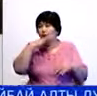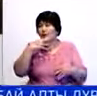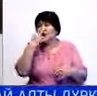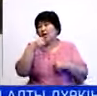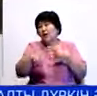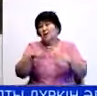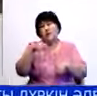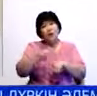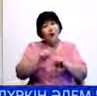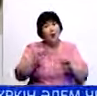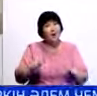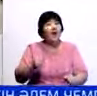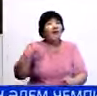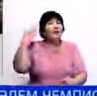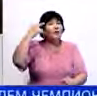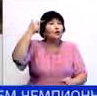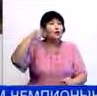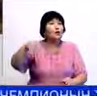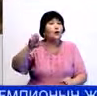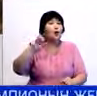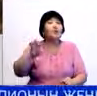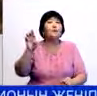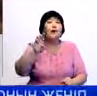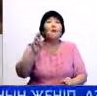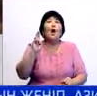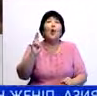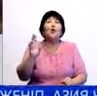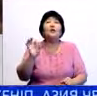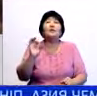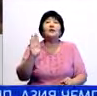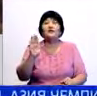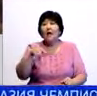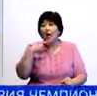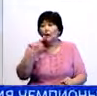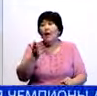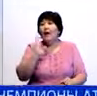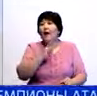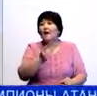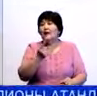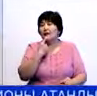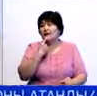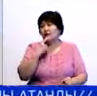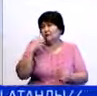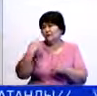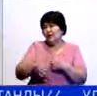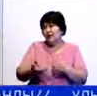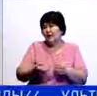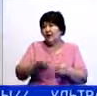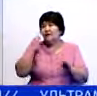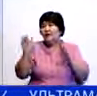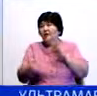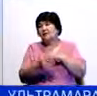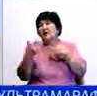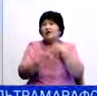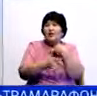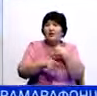әдетімізден байқауға болады. Философия ғылымдарының докторы Баймырза Қожамберлиевтің айтуынша, ана тілге өгей қарау, жағымпаздық пен